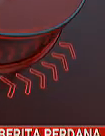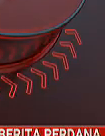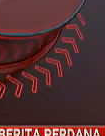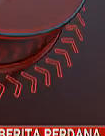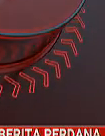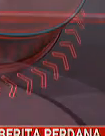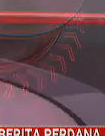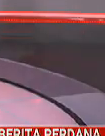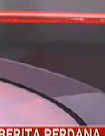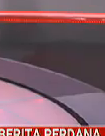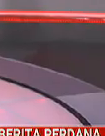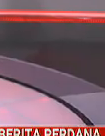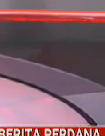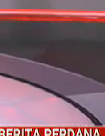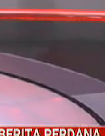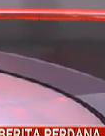Hai sih